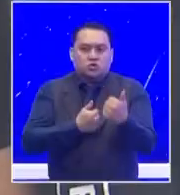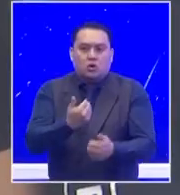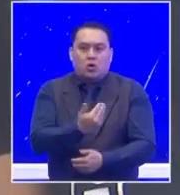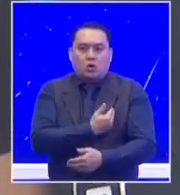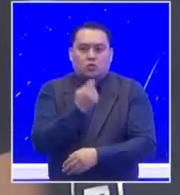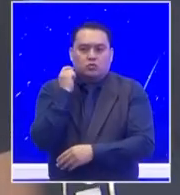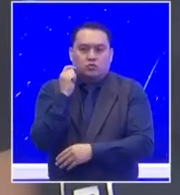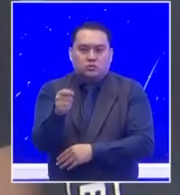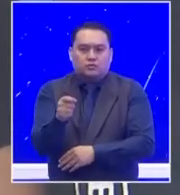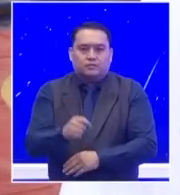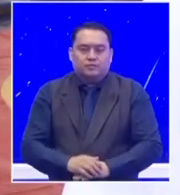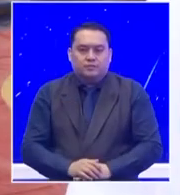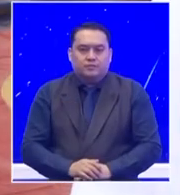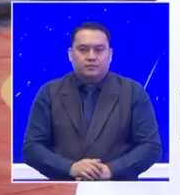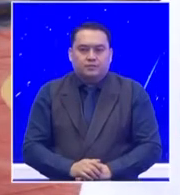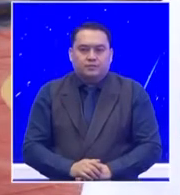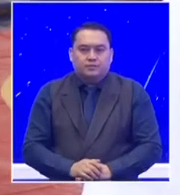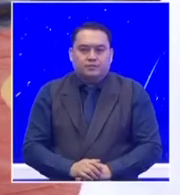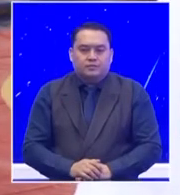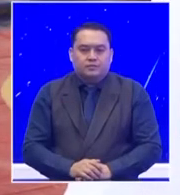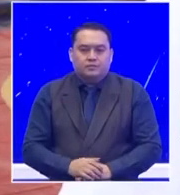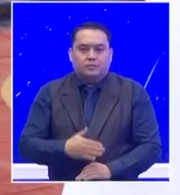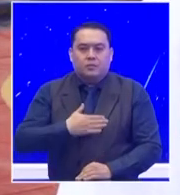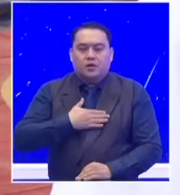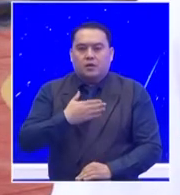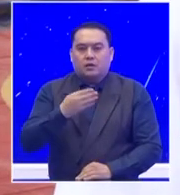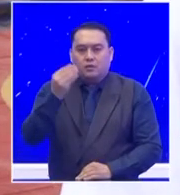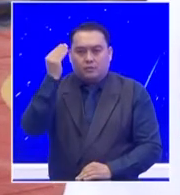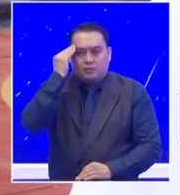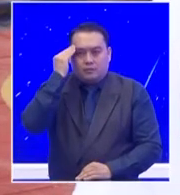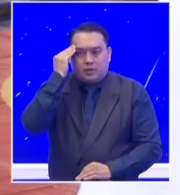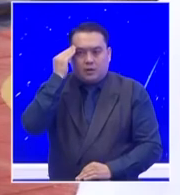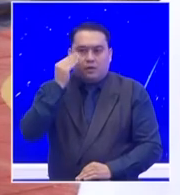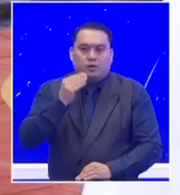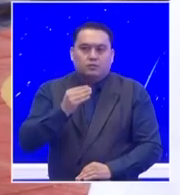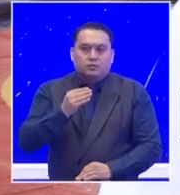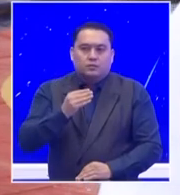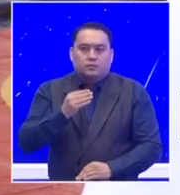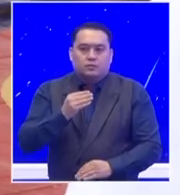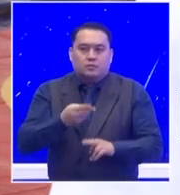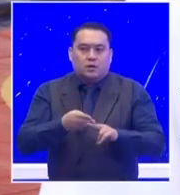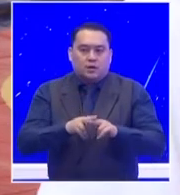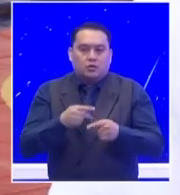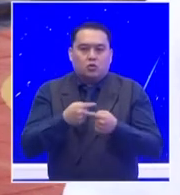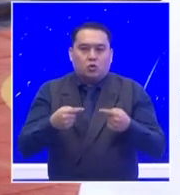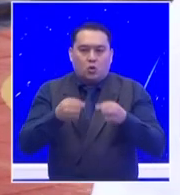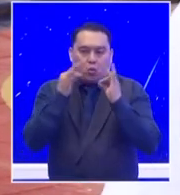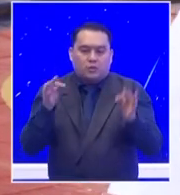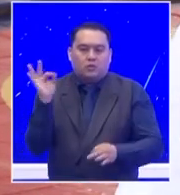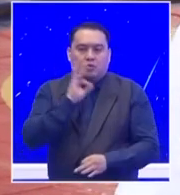қарсыластарын уақытынан бұрын жеңді. Менің жақсы көретін әдістерім мельница деген, сосын накат, креснок